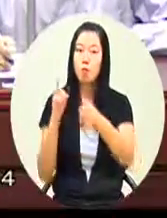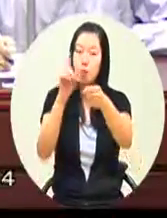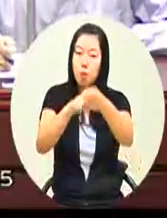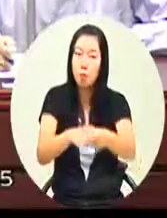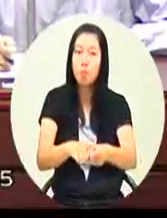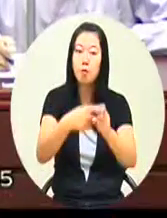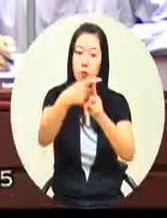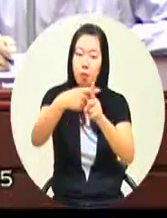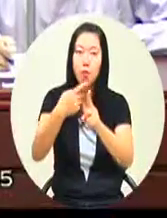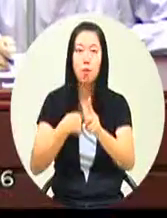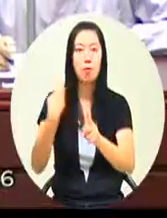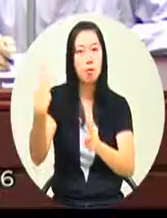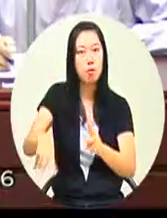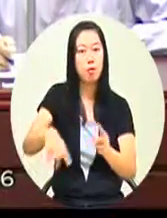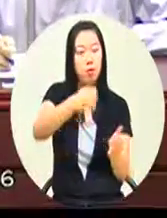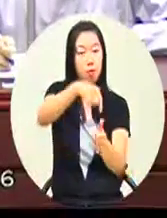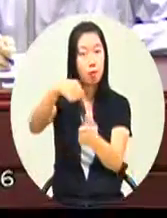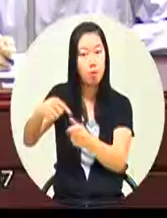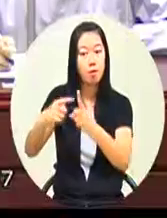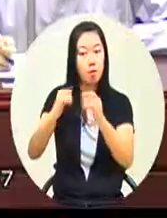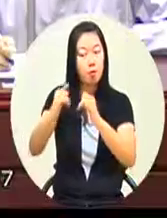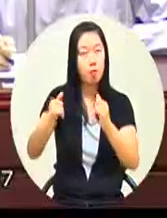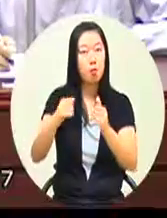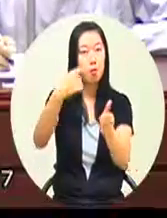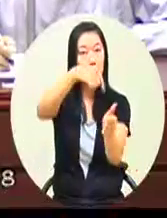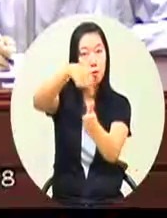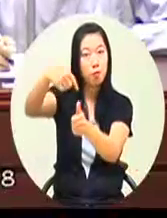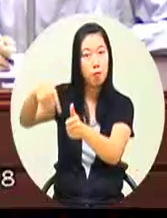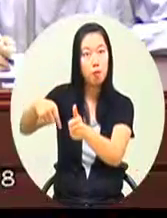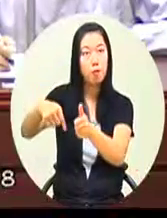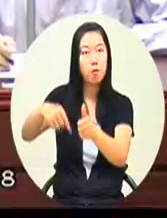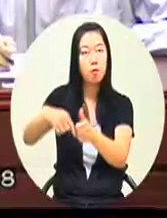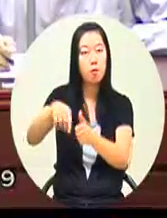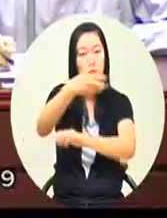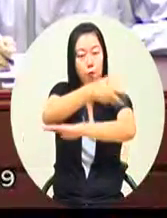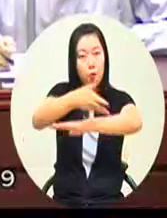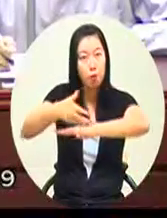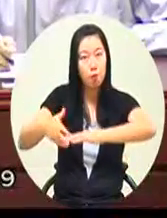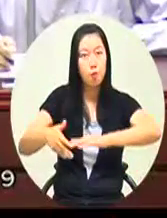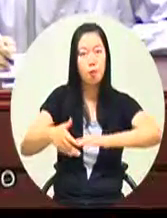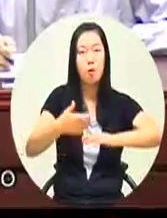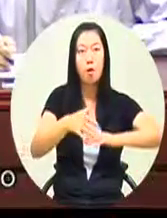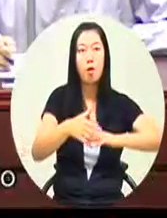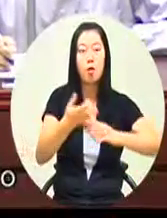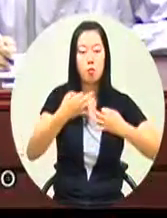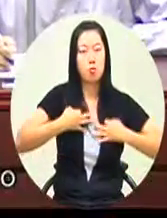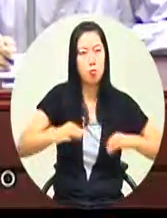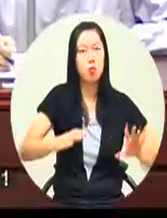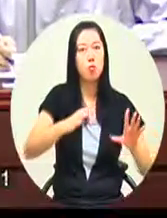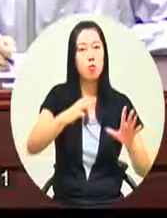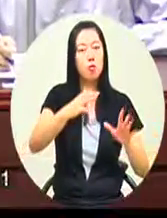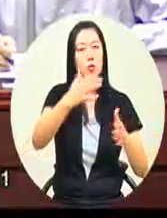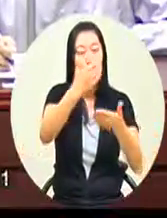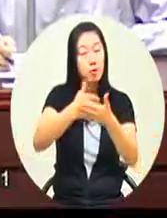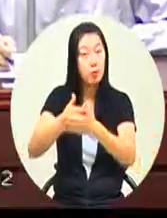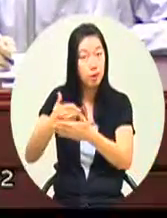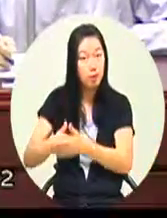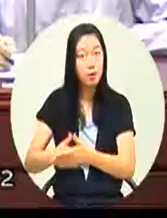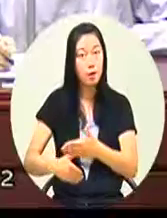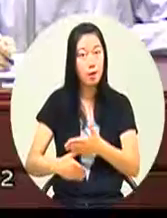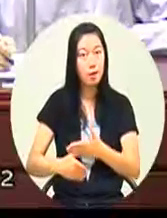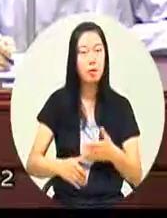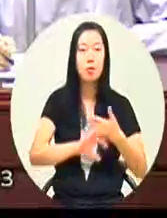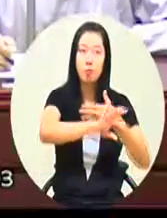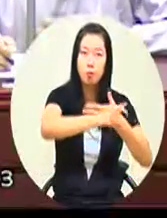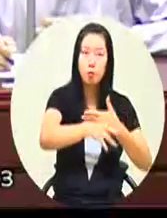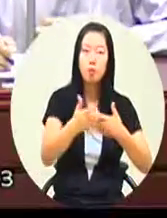怎么样教民众去减少水患带来的一些财产或者是一些相关损失。所以国外当然有很多